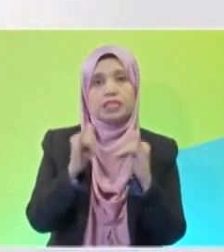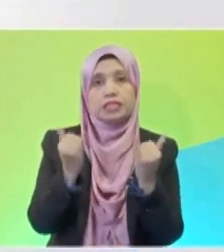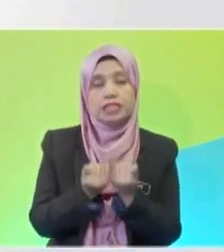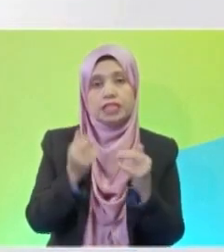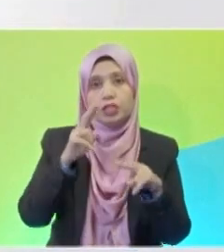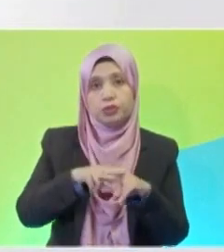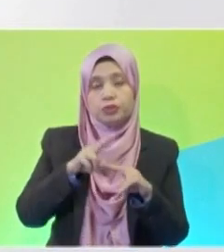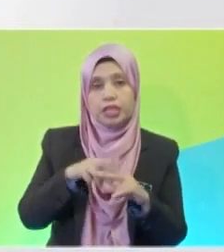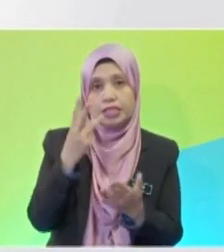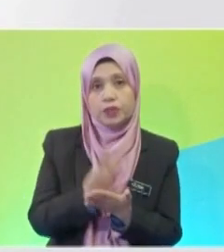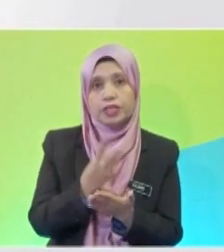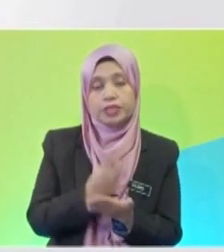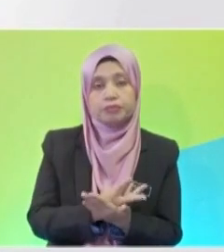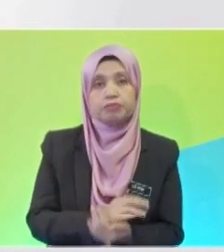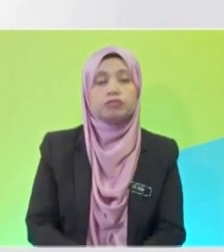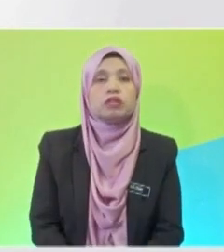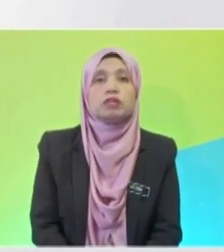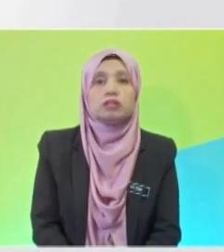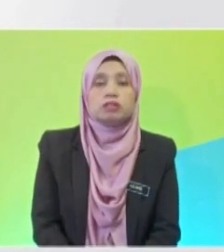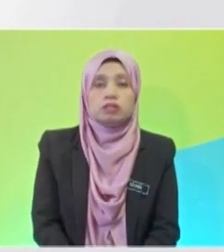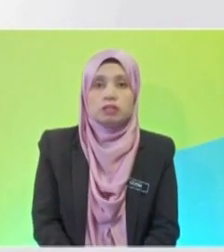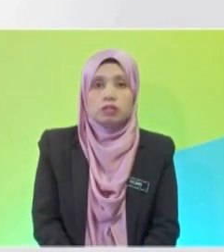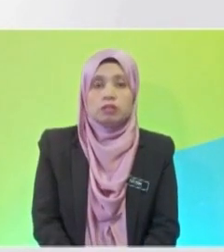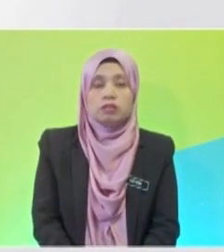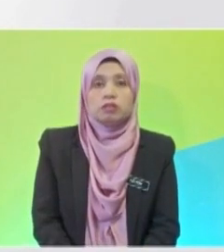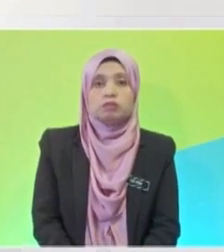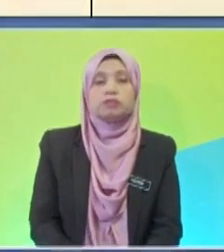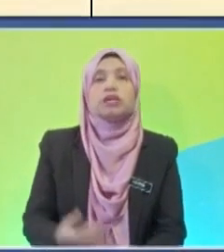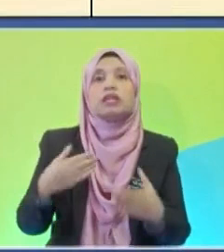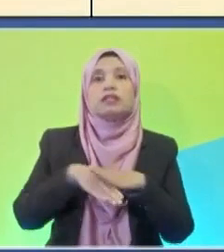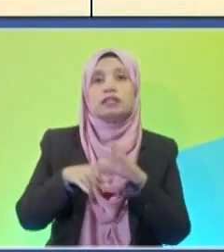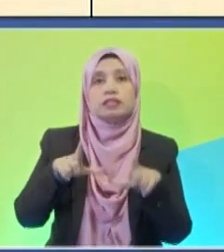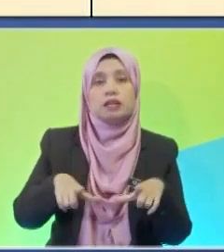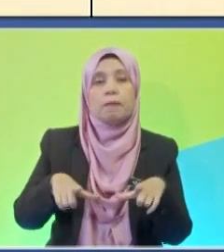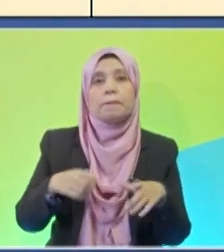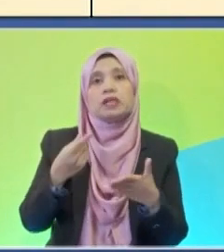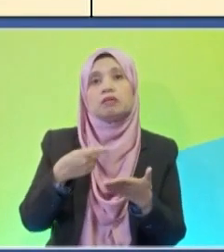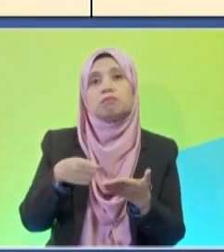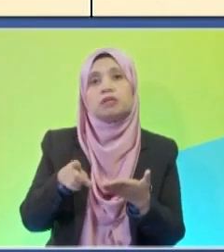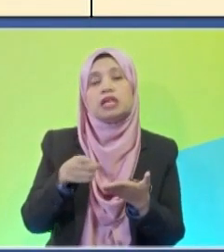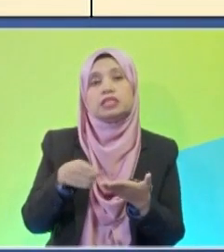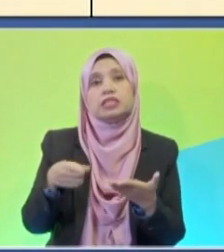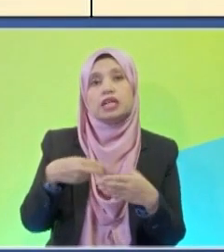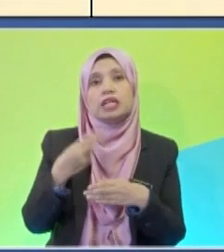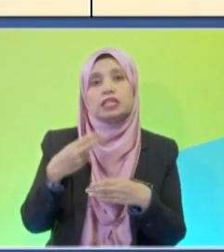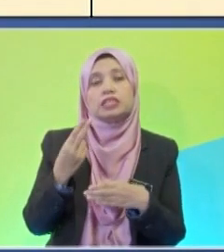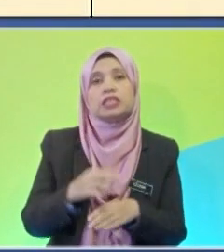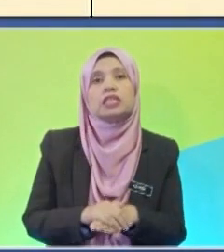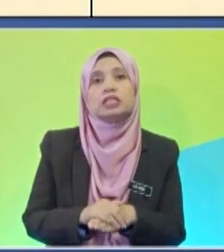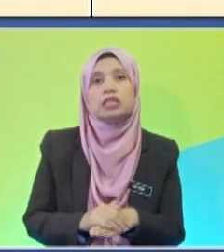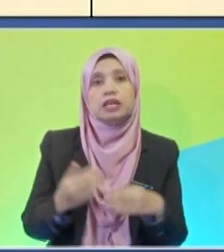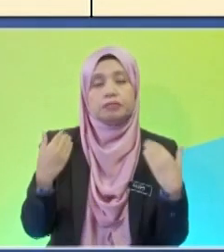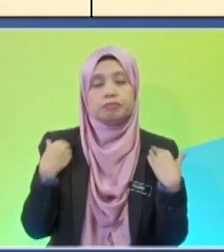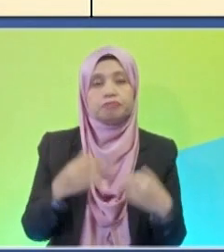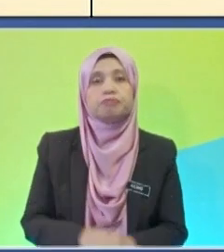Lihat, seperti ini. Okay? Insurans, cikgu letak dalam perbelanjaan hasil. Aset semasa insurans perbayar. Dia berada di